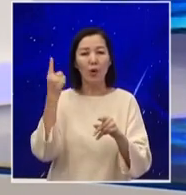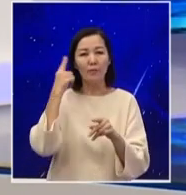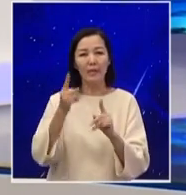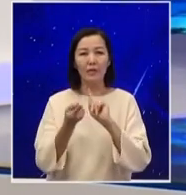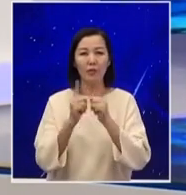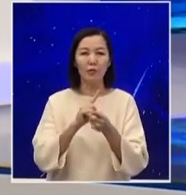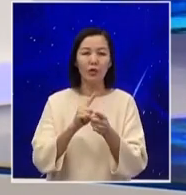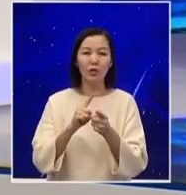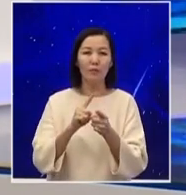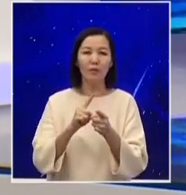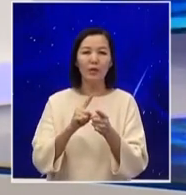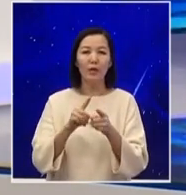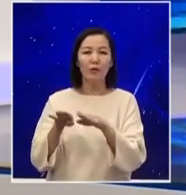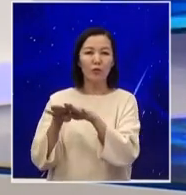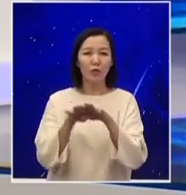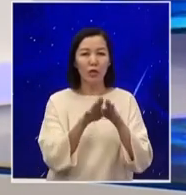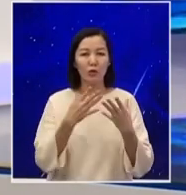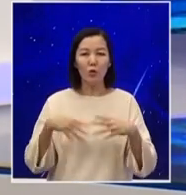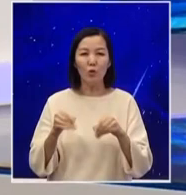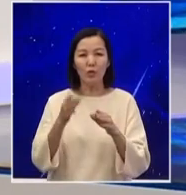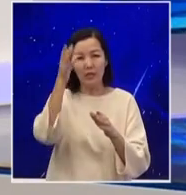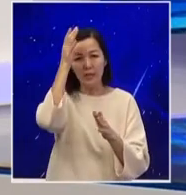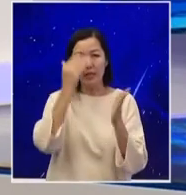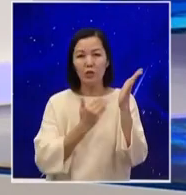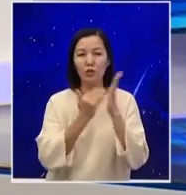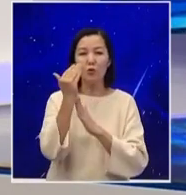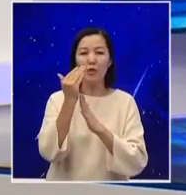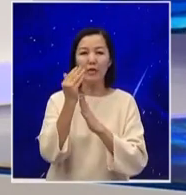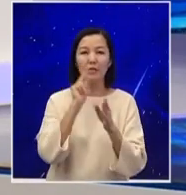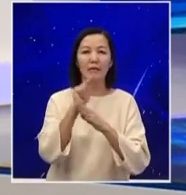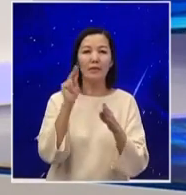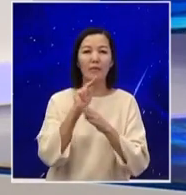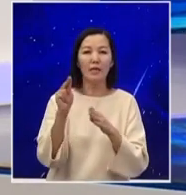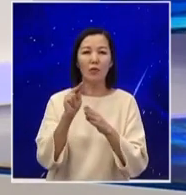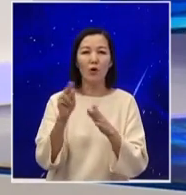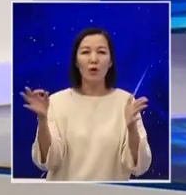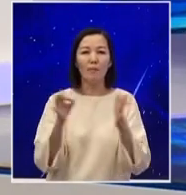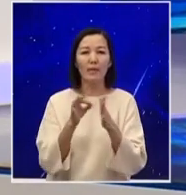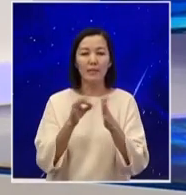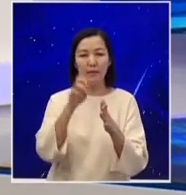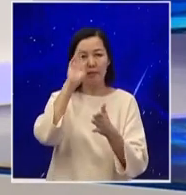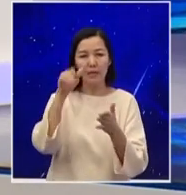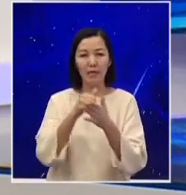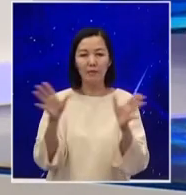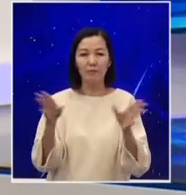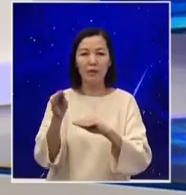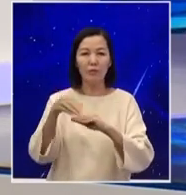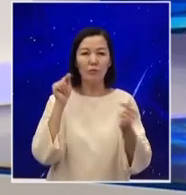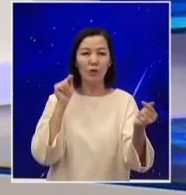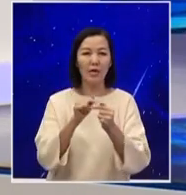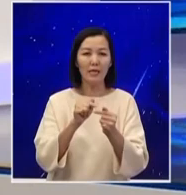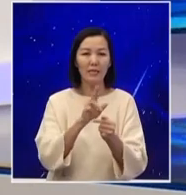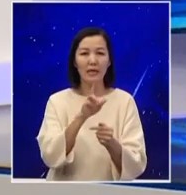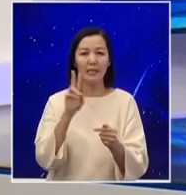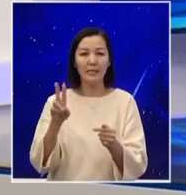серпіліс жасап, тұтас құқықтық санасы жоғары буынды тәрбиелеу. Осы мақсатта олар мемлекет басшысының сыбайлас жемқорлыққа